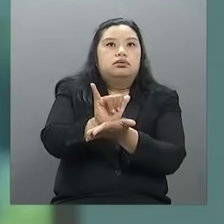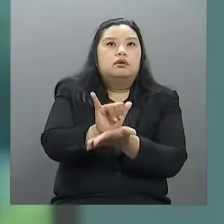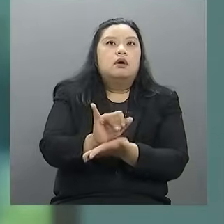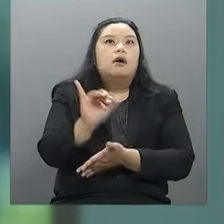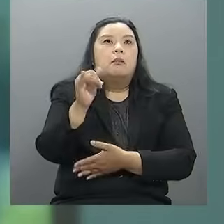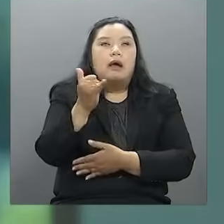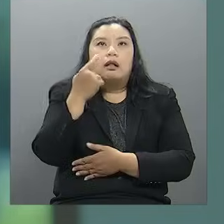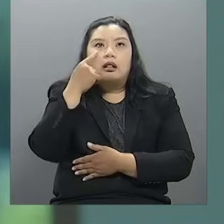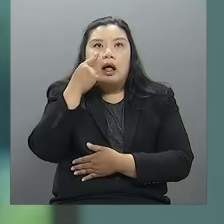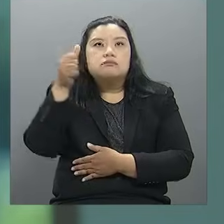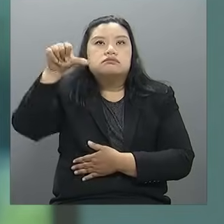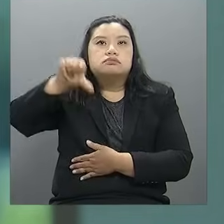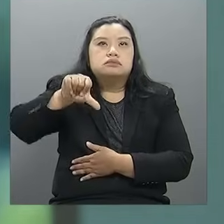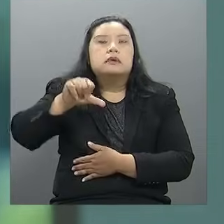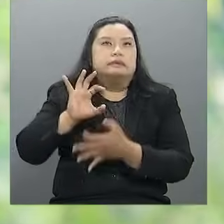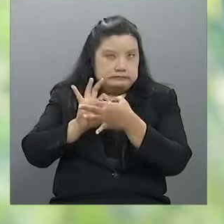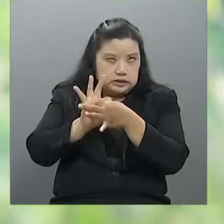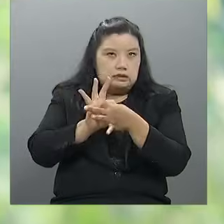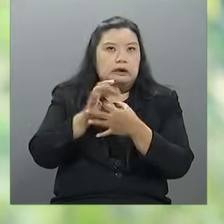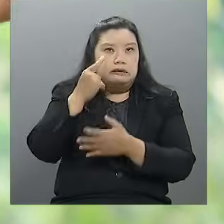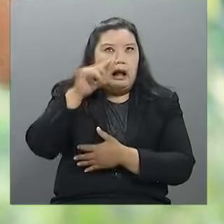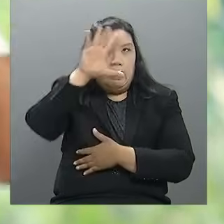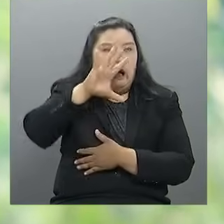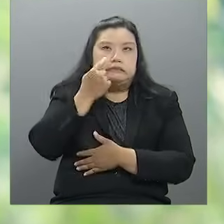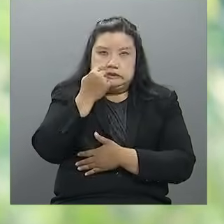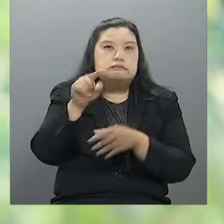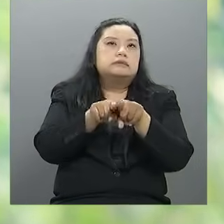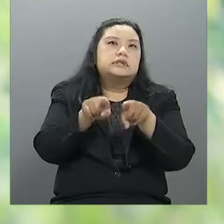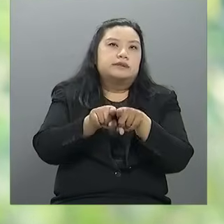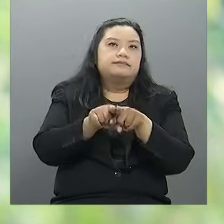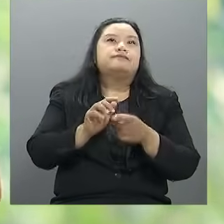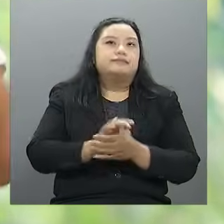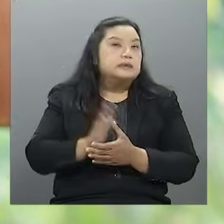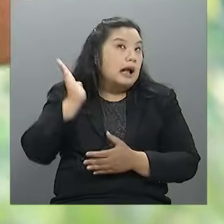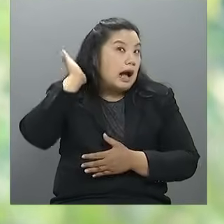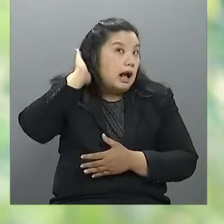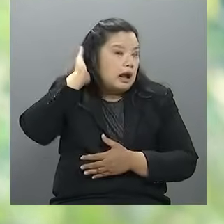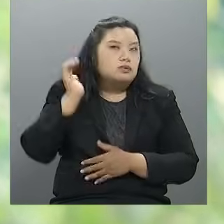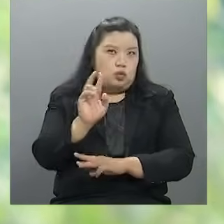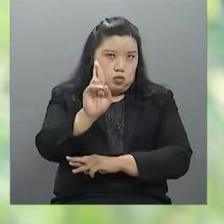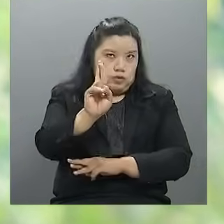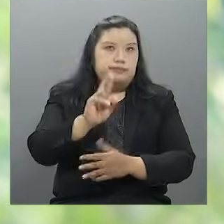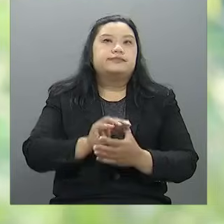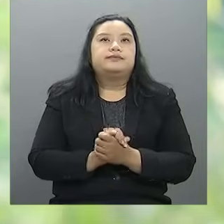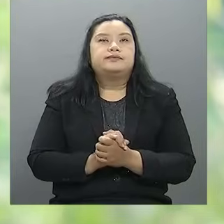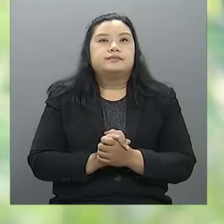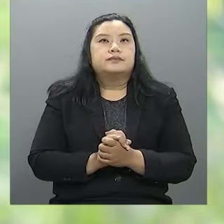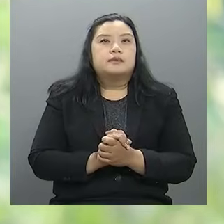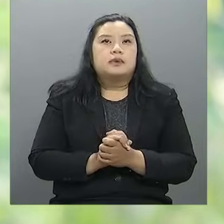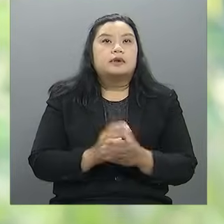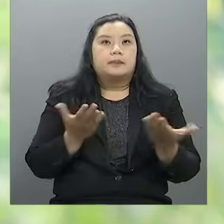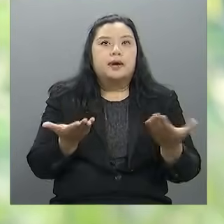อ๋ feeder. ขอ